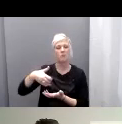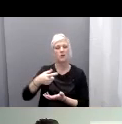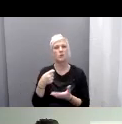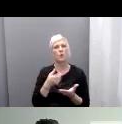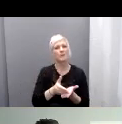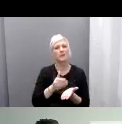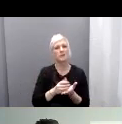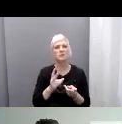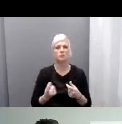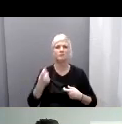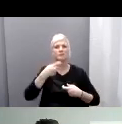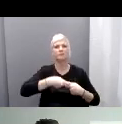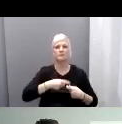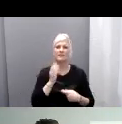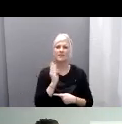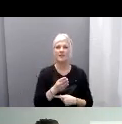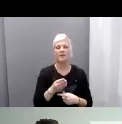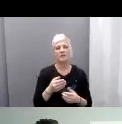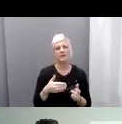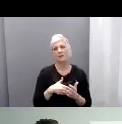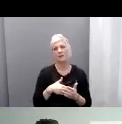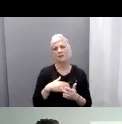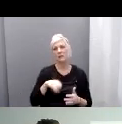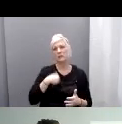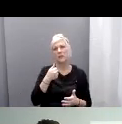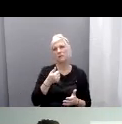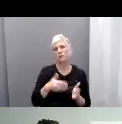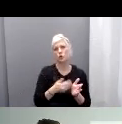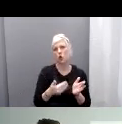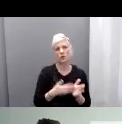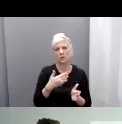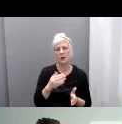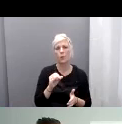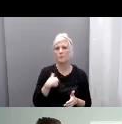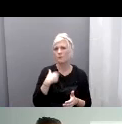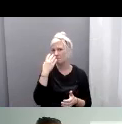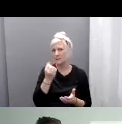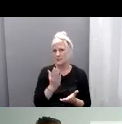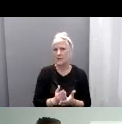är direkt kopplad till självskada, vad jag minns.